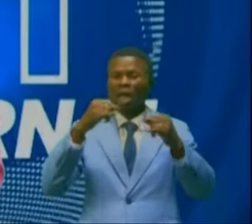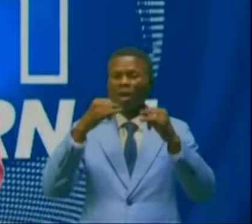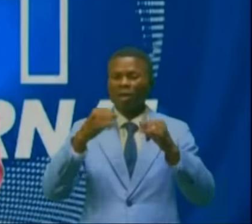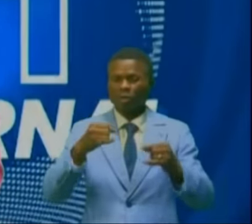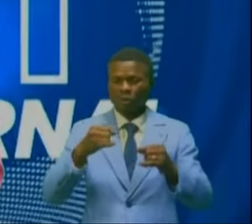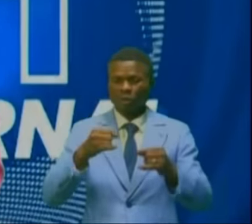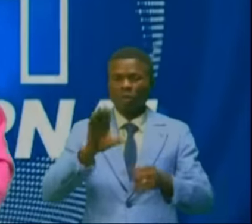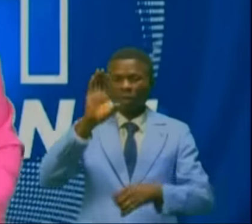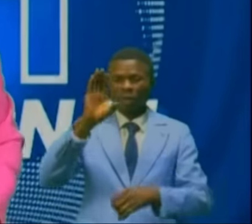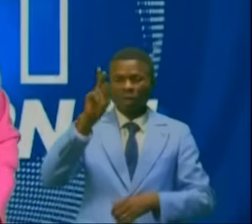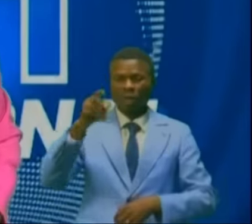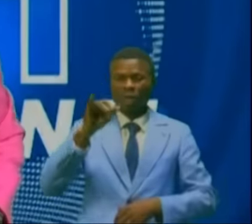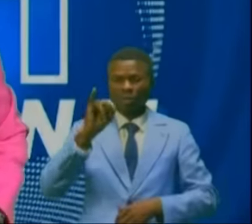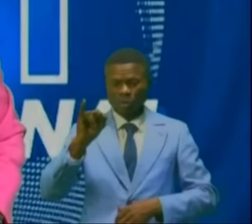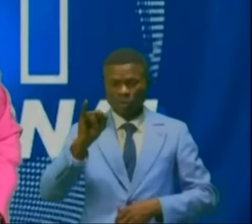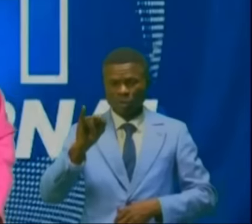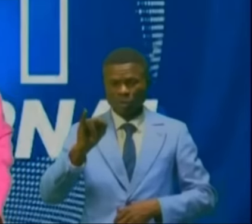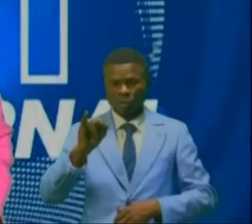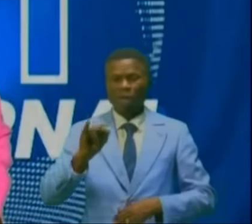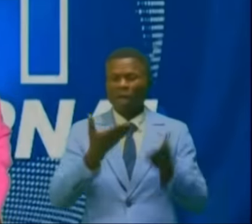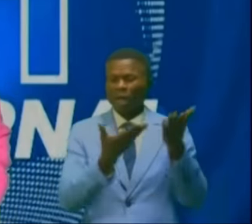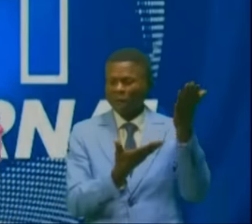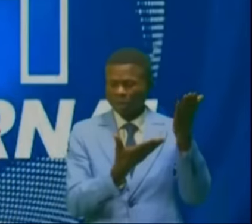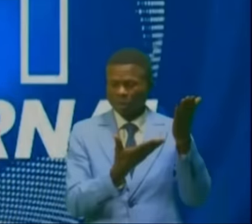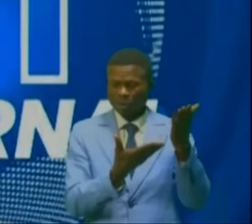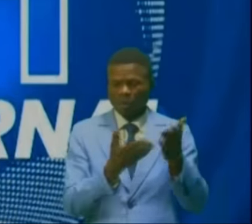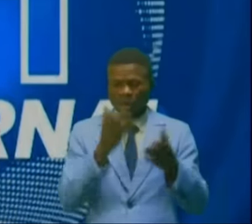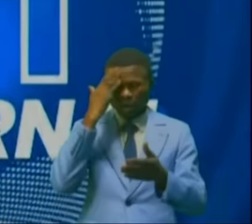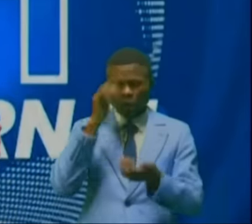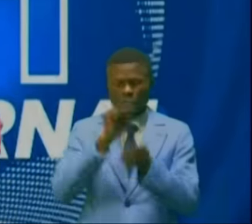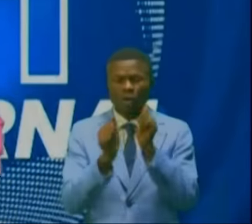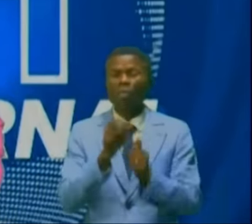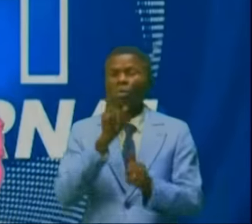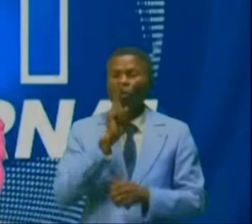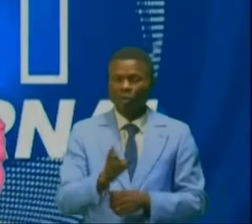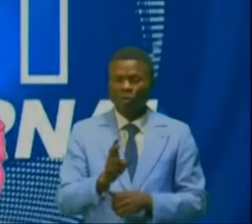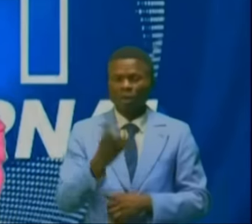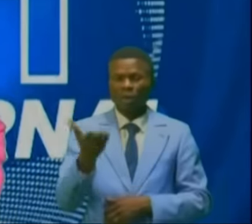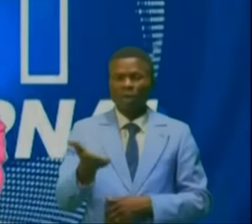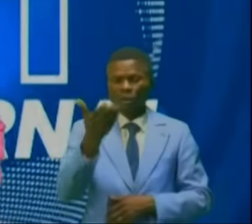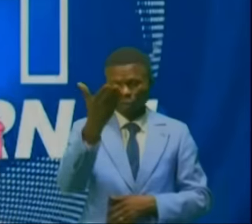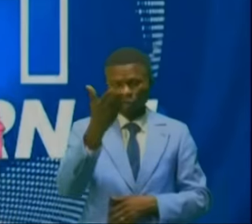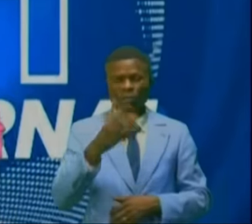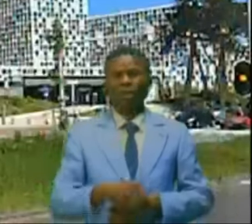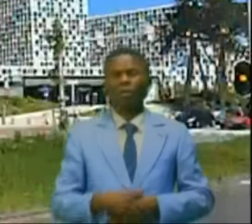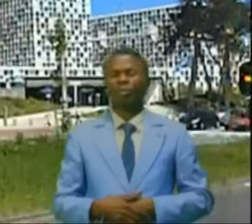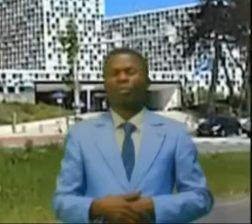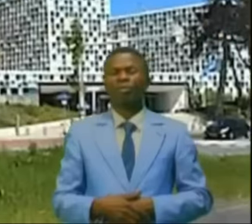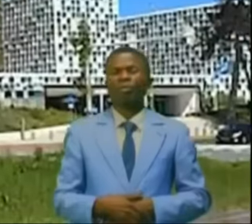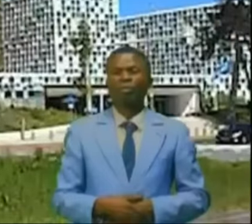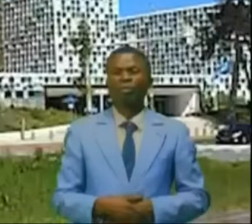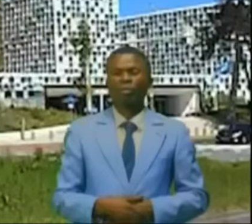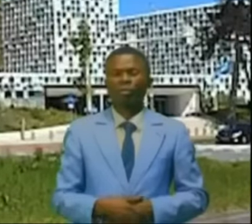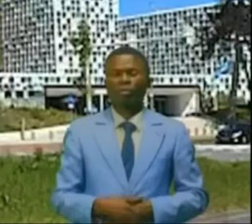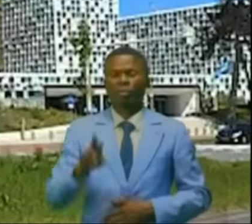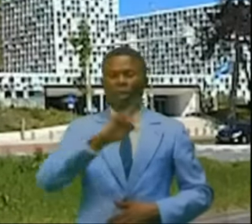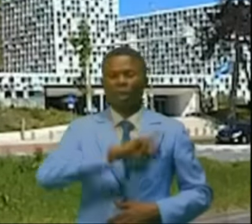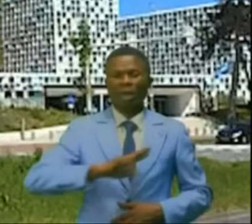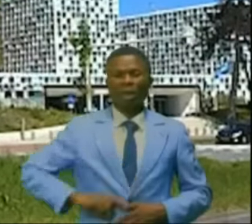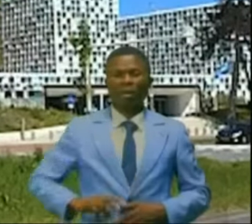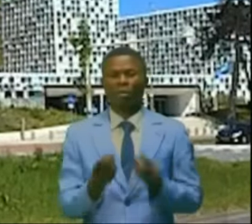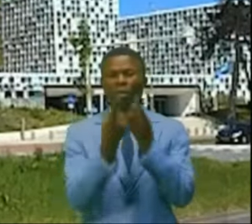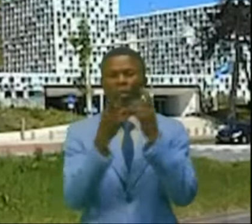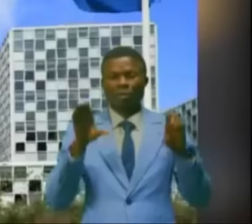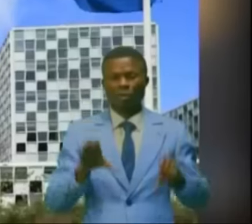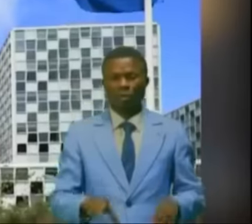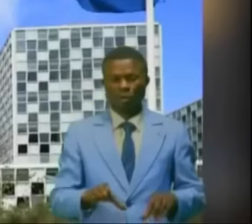à la CPI. Il était important pour lui de s'imprégner des réalités sur place. Regardez. La République démocratique du